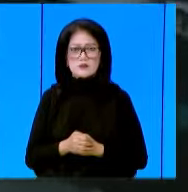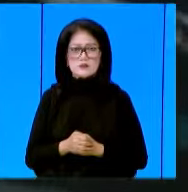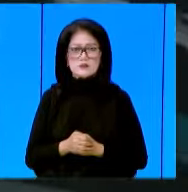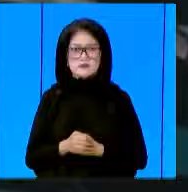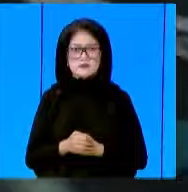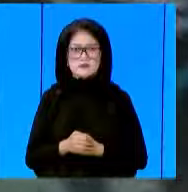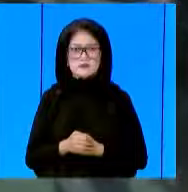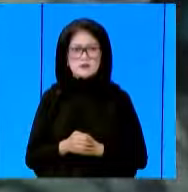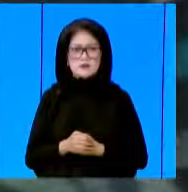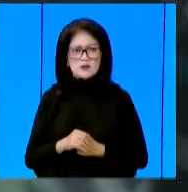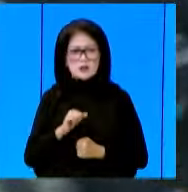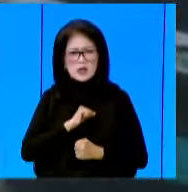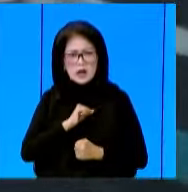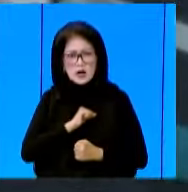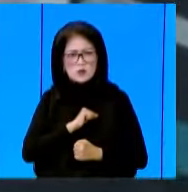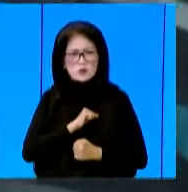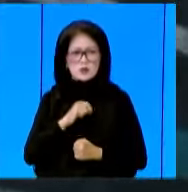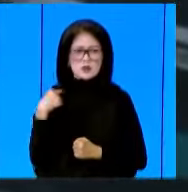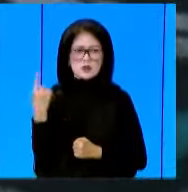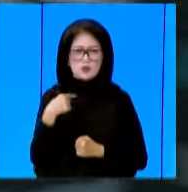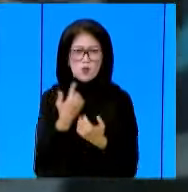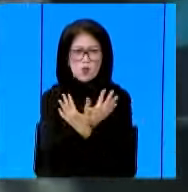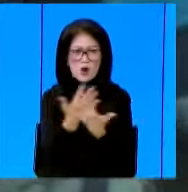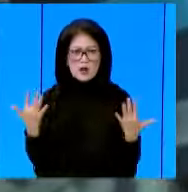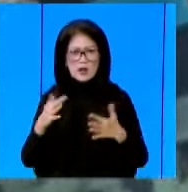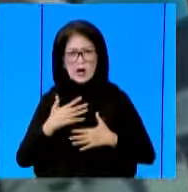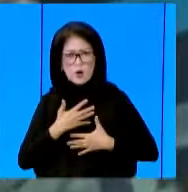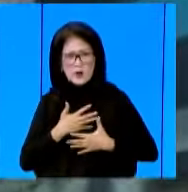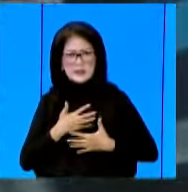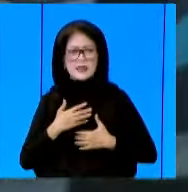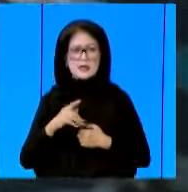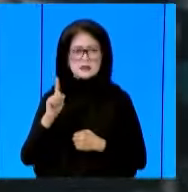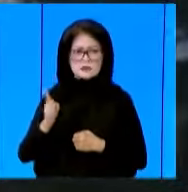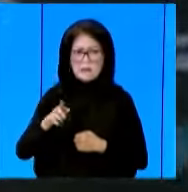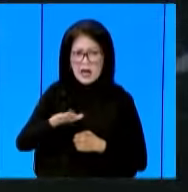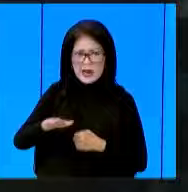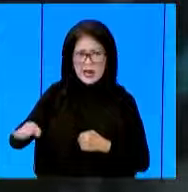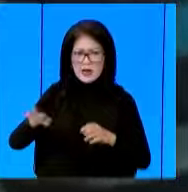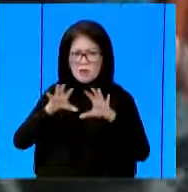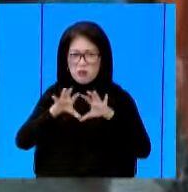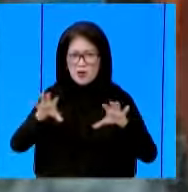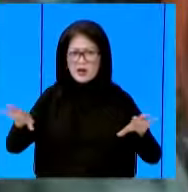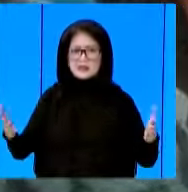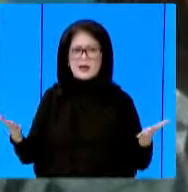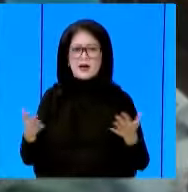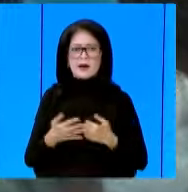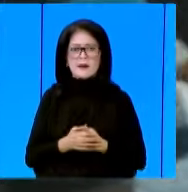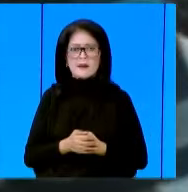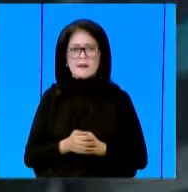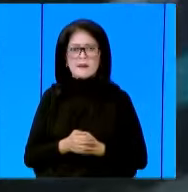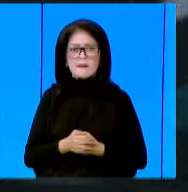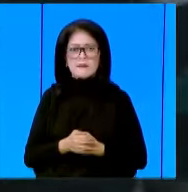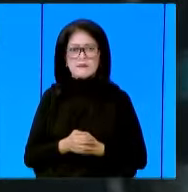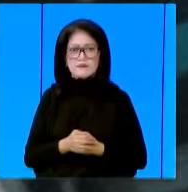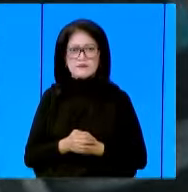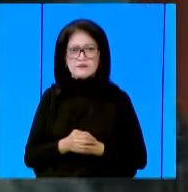Takut, Bu? Iya, kita sebagai warga ya, kita was-was. Sekarang dia punya anak kecil. Resah juga nggak, Bu? Resah lah, takut ada